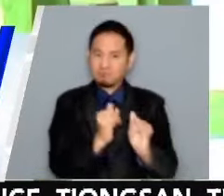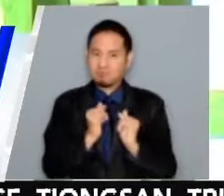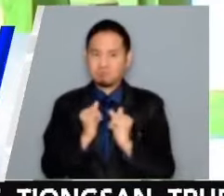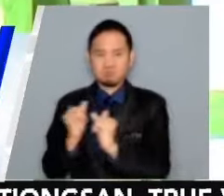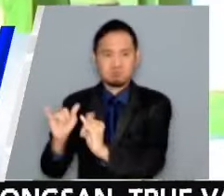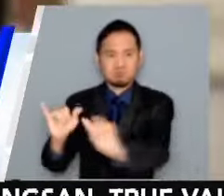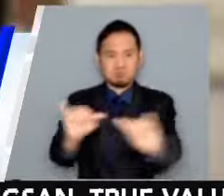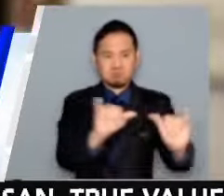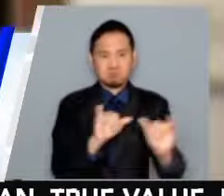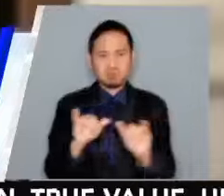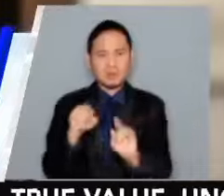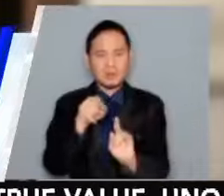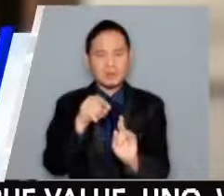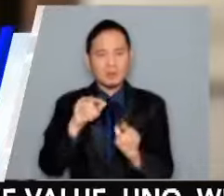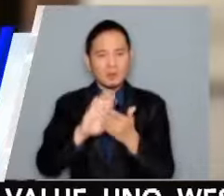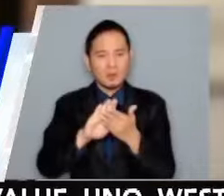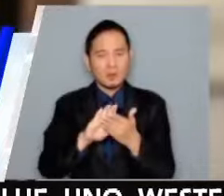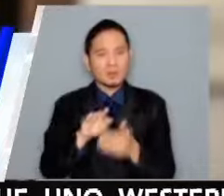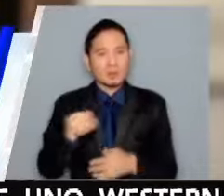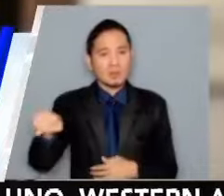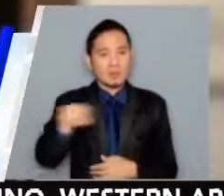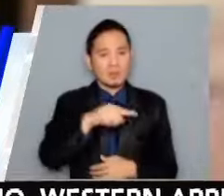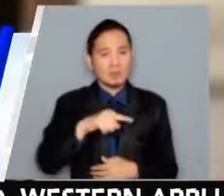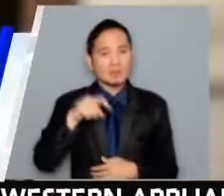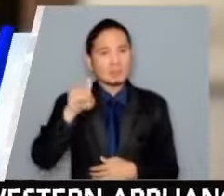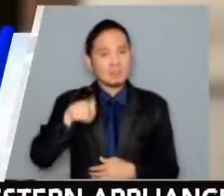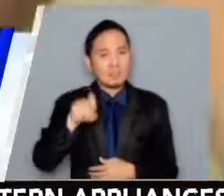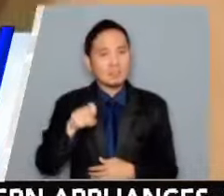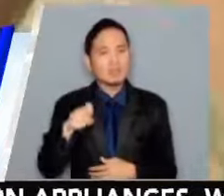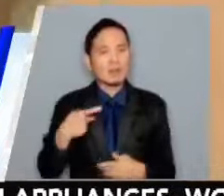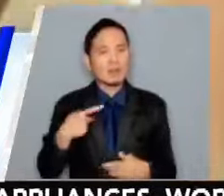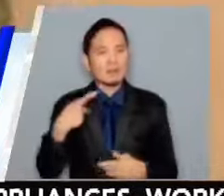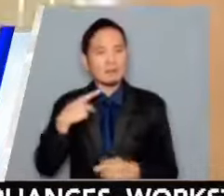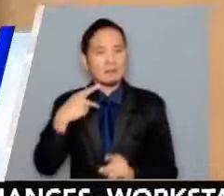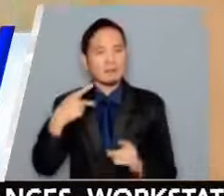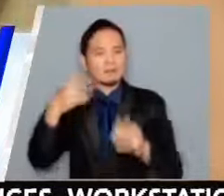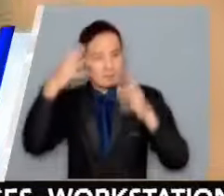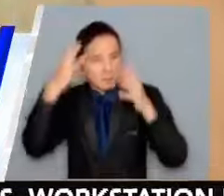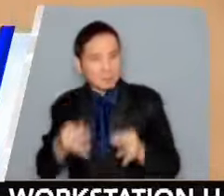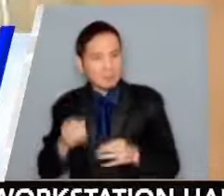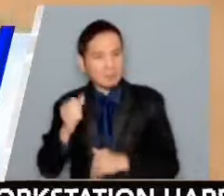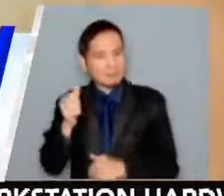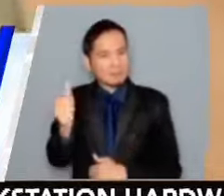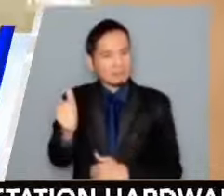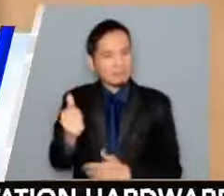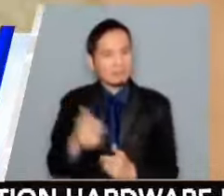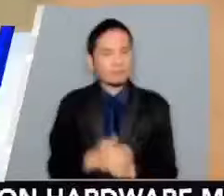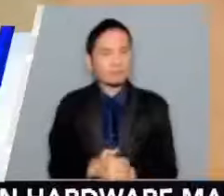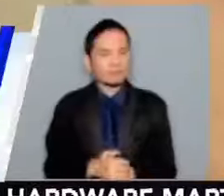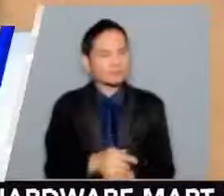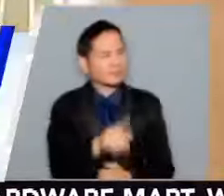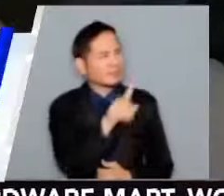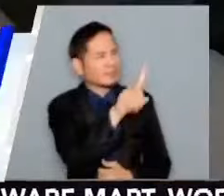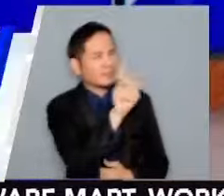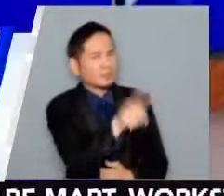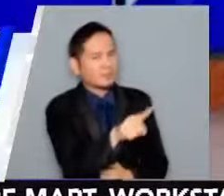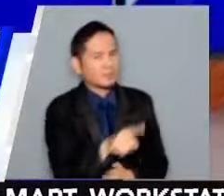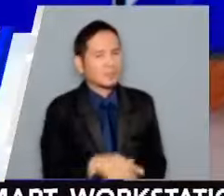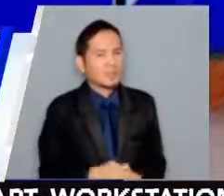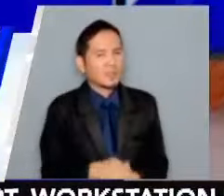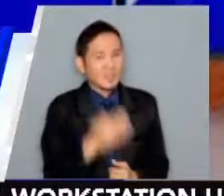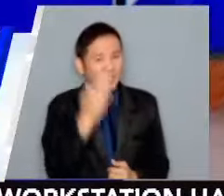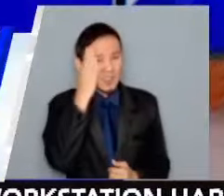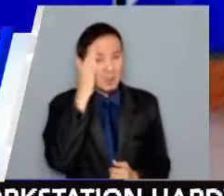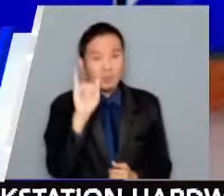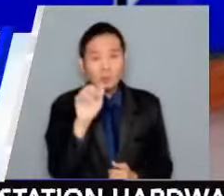they should be able to exercise their authorities over that. Apo, Asek, mapapabilis ba yung transition para maibalik na sa Hunyo yung